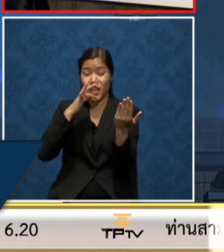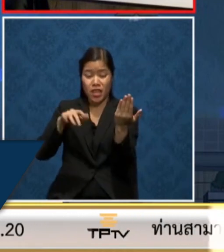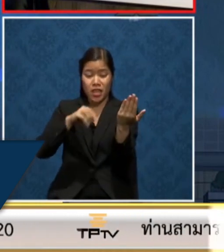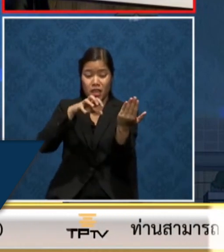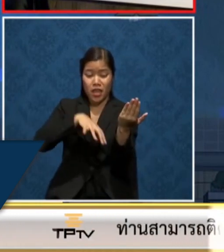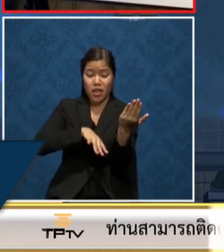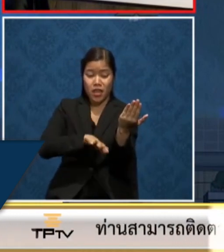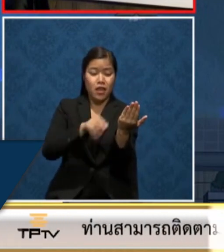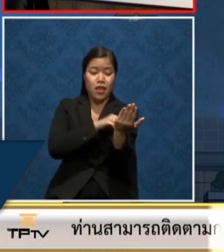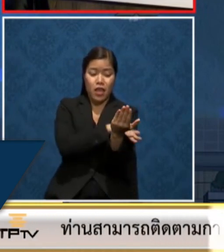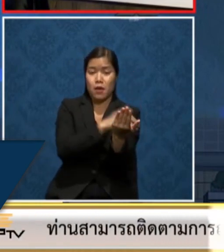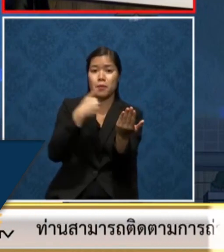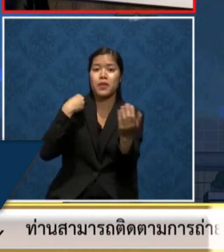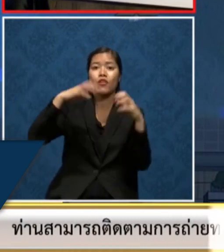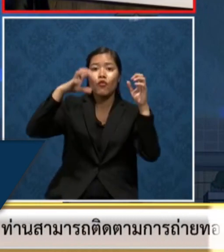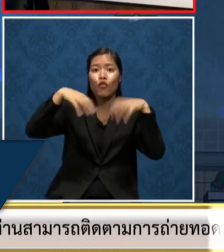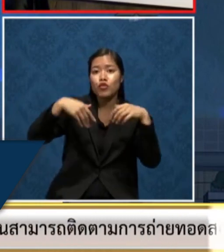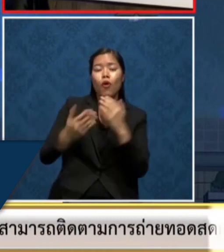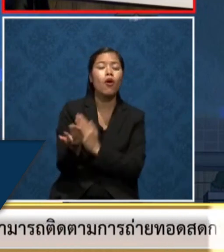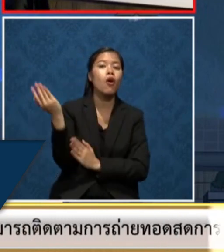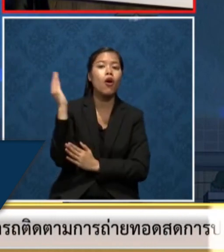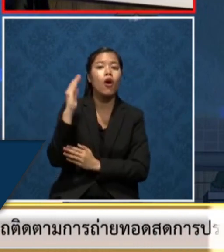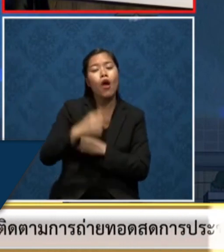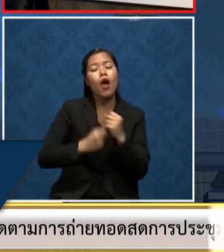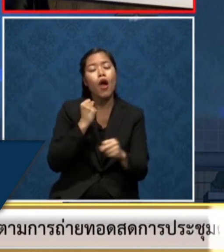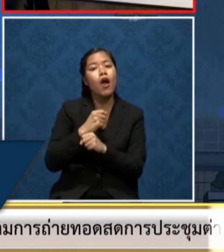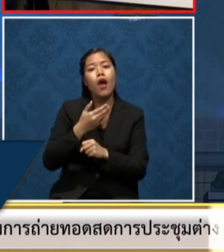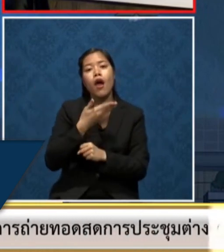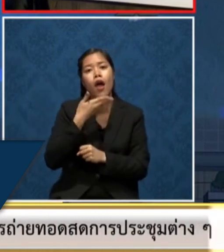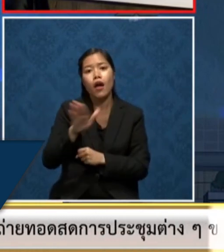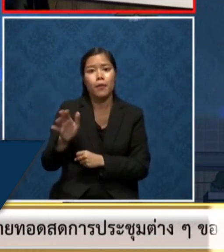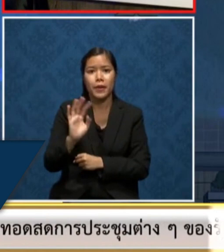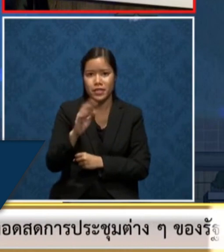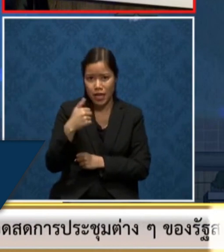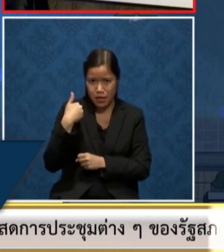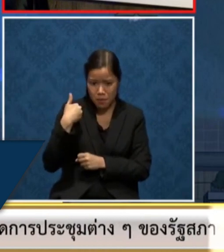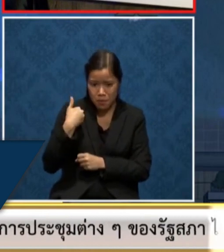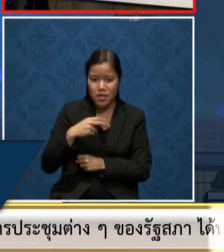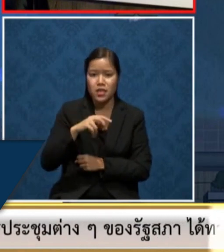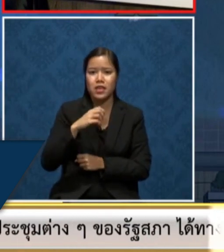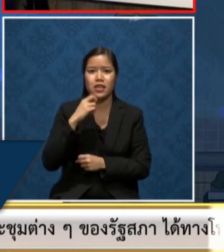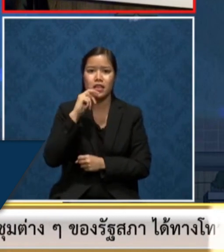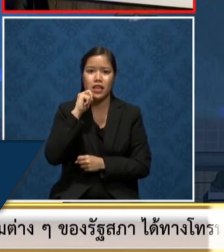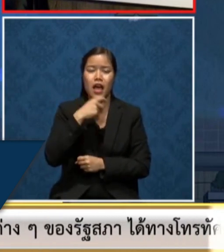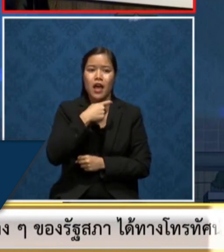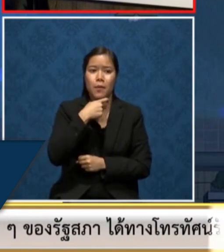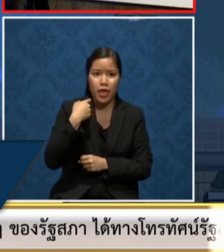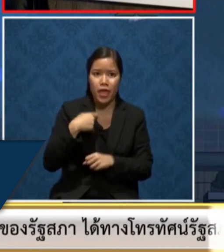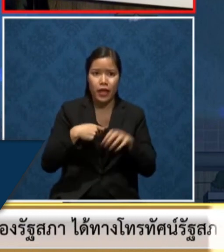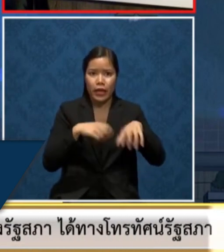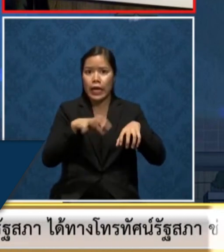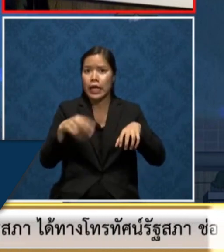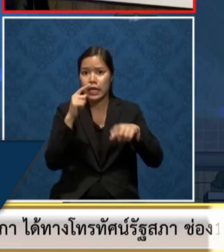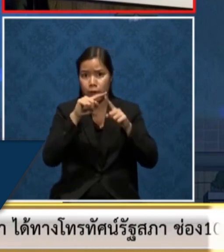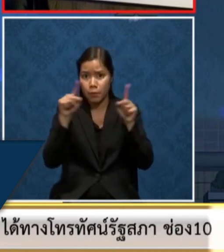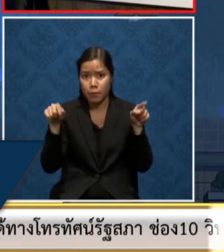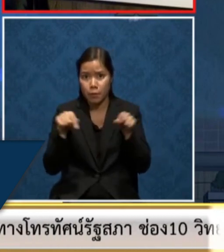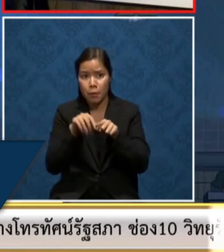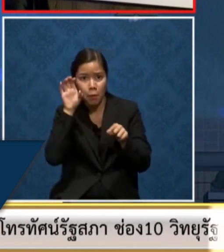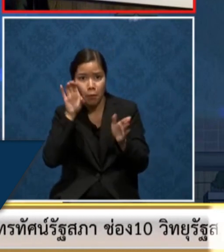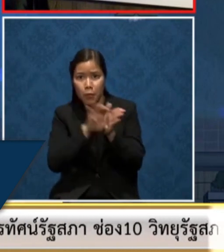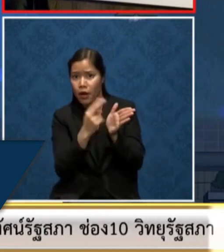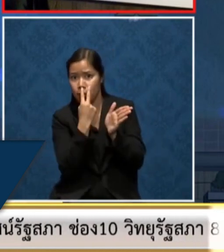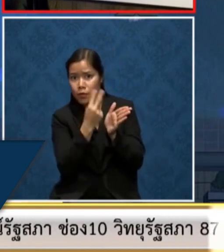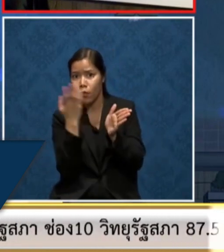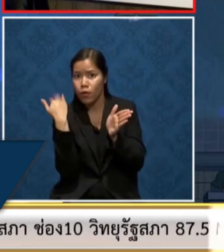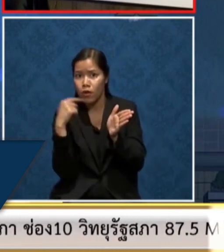กชุกตลอดทั้งปีแต่ใควเป็จริงค่ะ ยัมบางพื้ที่ที่แห้งแร้งไม่มีน้ำเลยอยที่ภาพทใหดูมาสะครู่นี่เปต